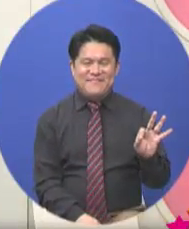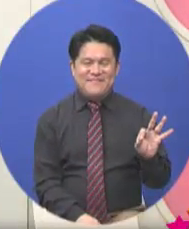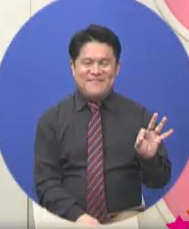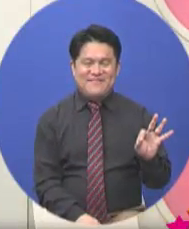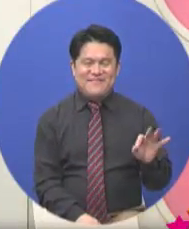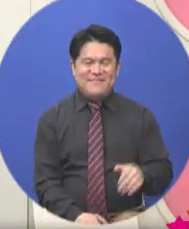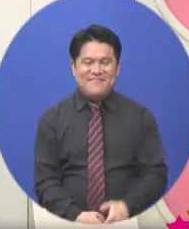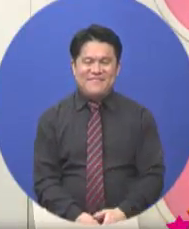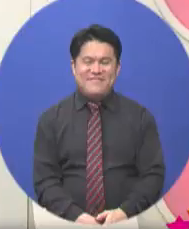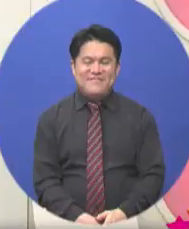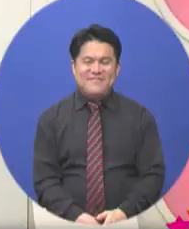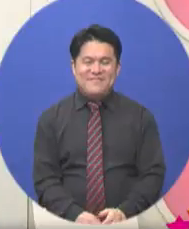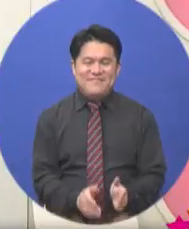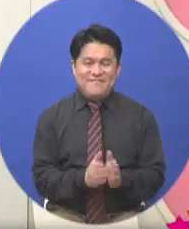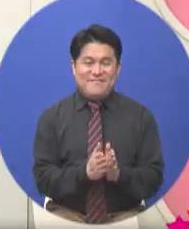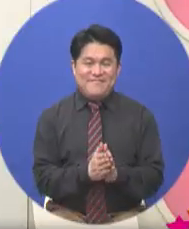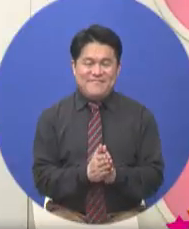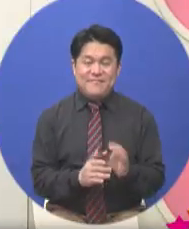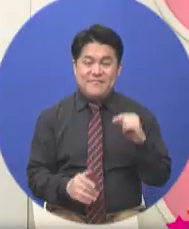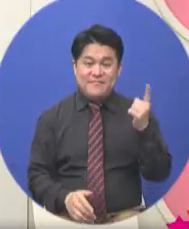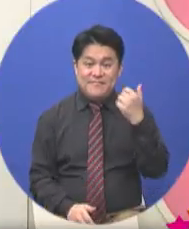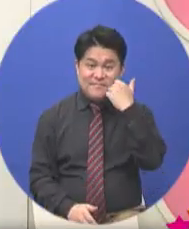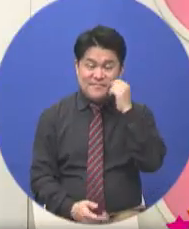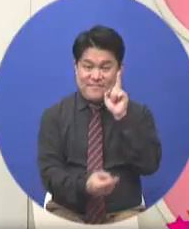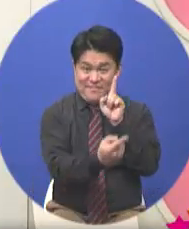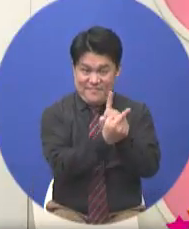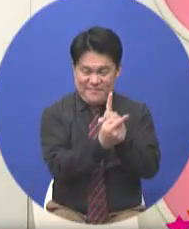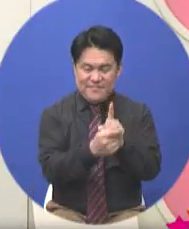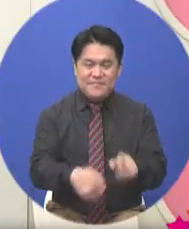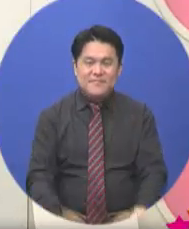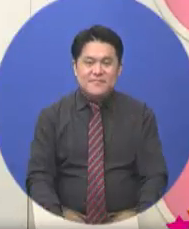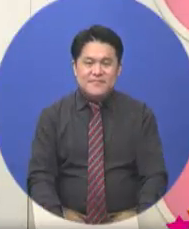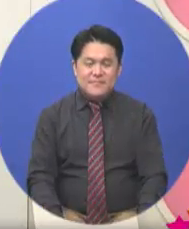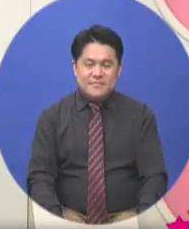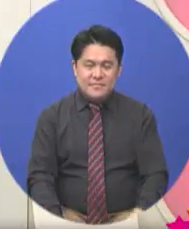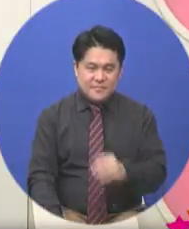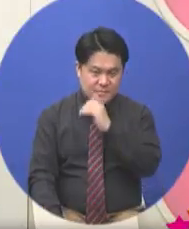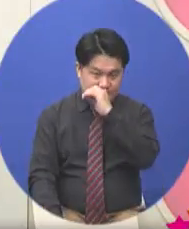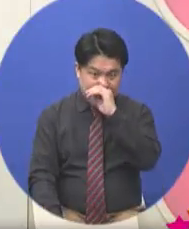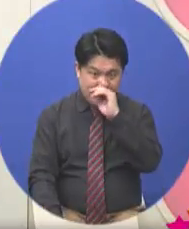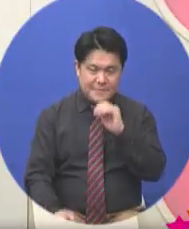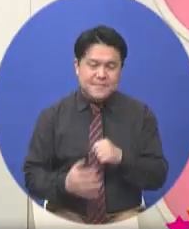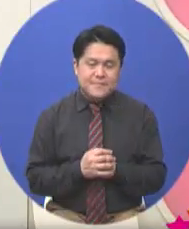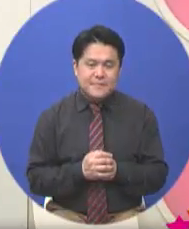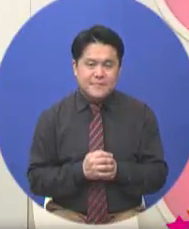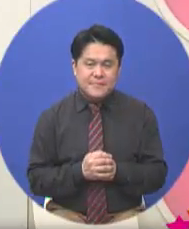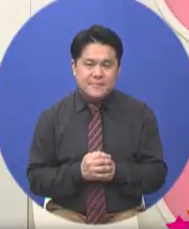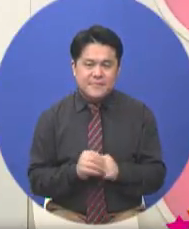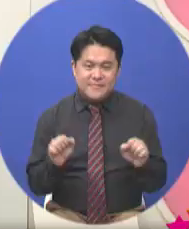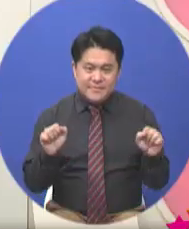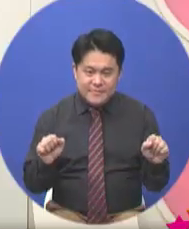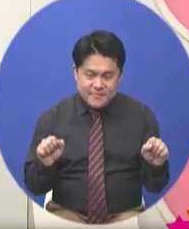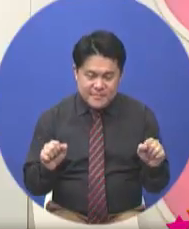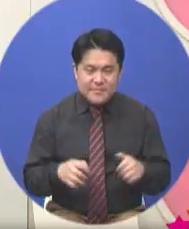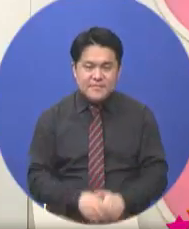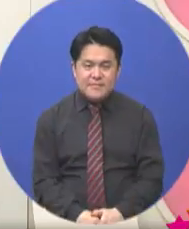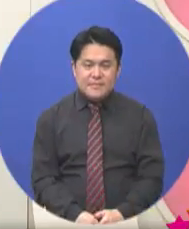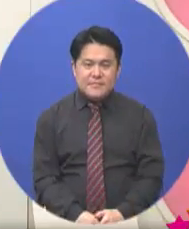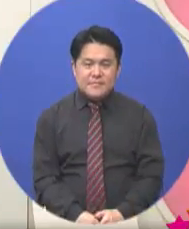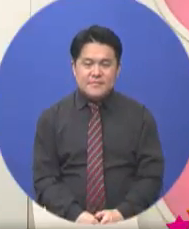보너스 10점. 네. 네. 자, 다음 분 계속해서 모셔보도록 하겠습니다.